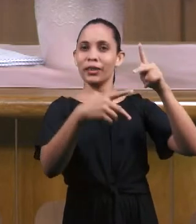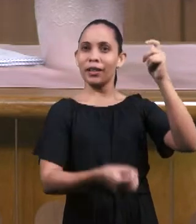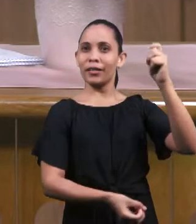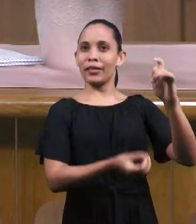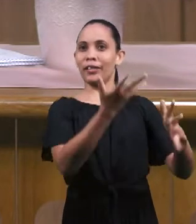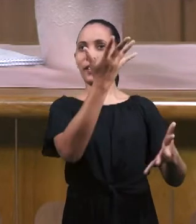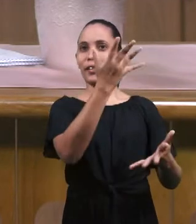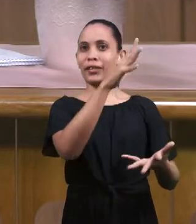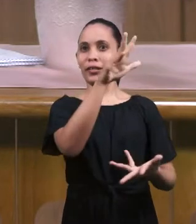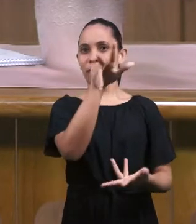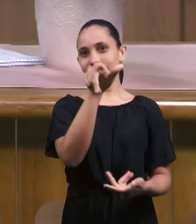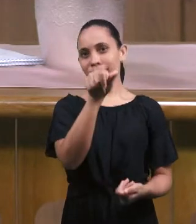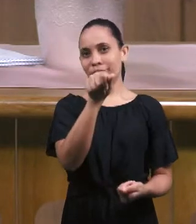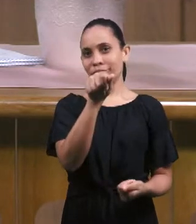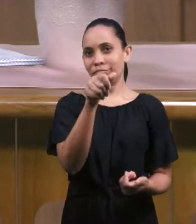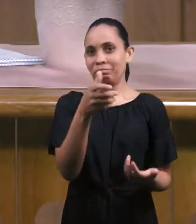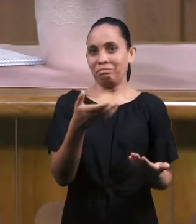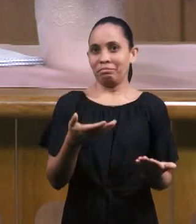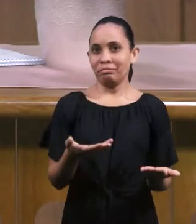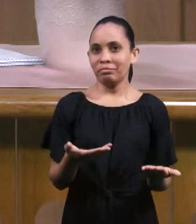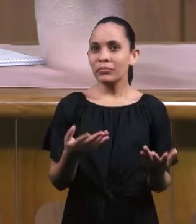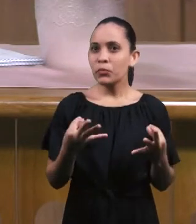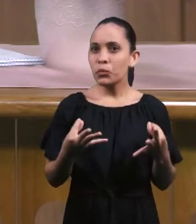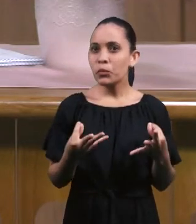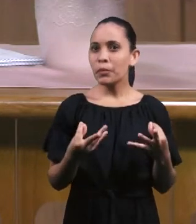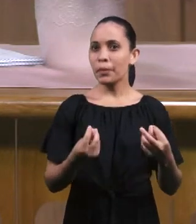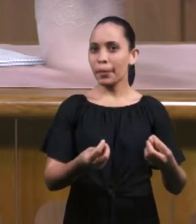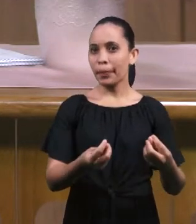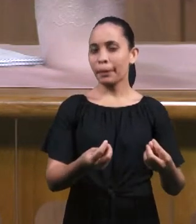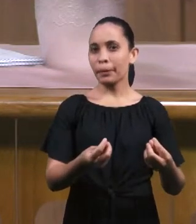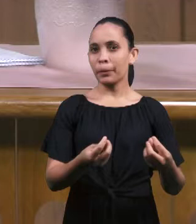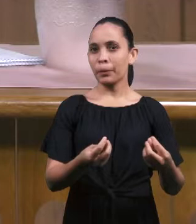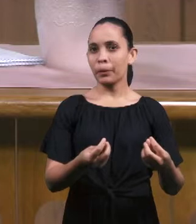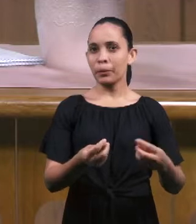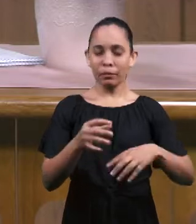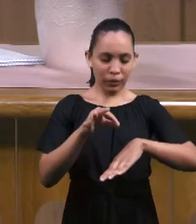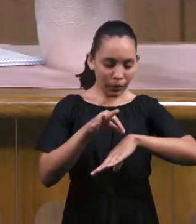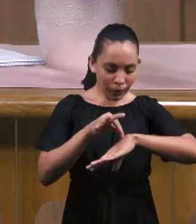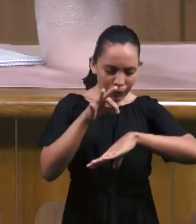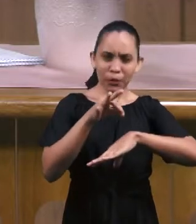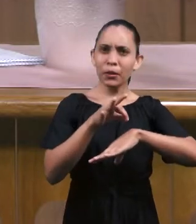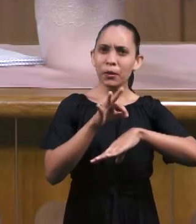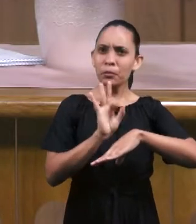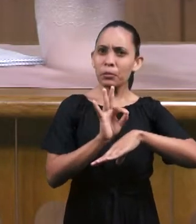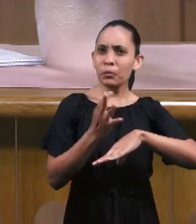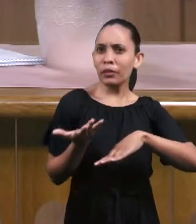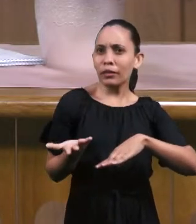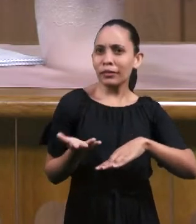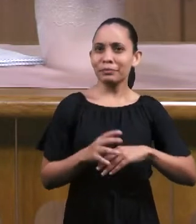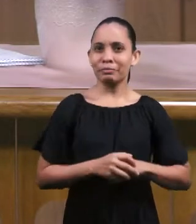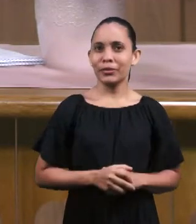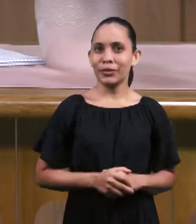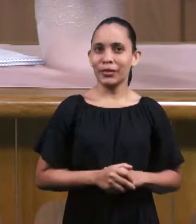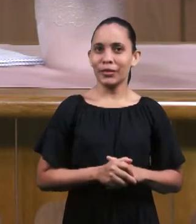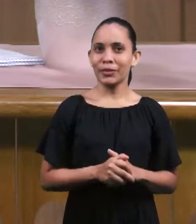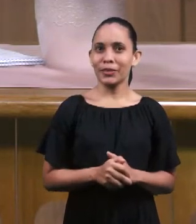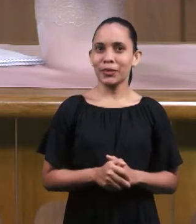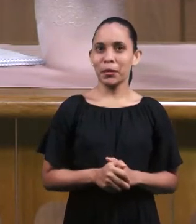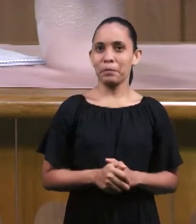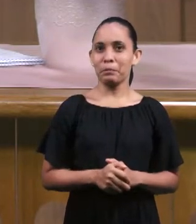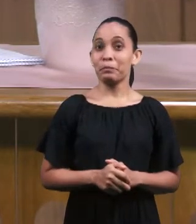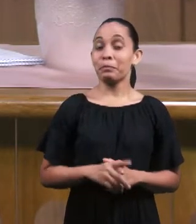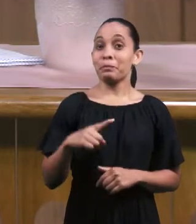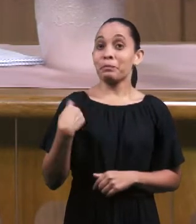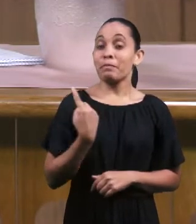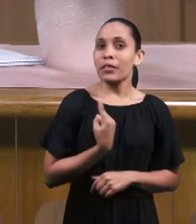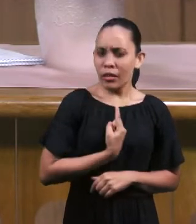inventions et tout, et tout. Mes frères, celui-là n'est pas notre Dieu. Notre